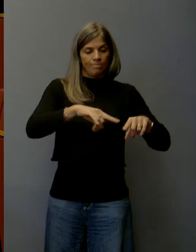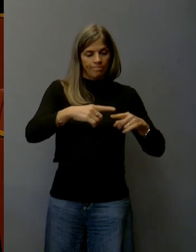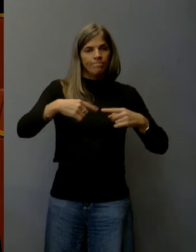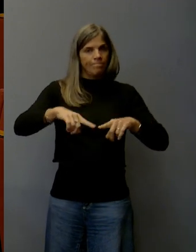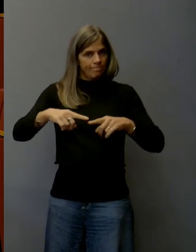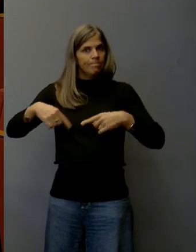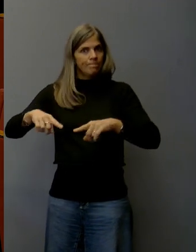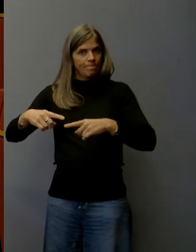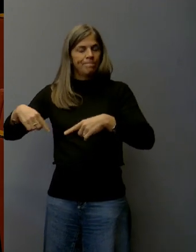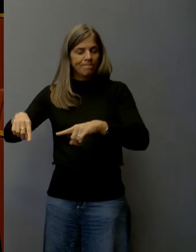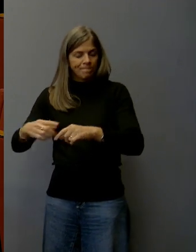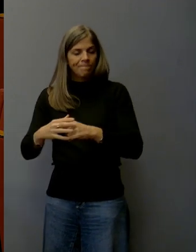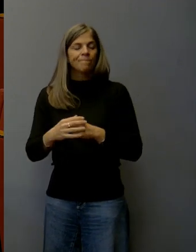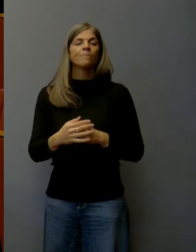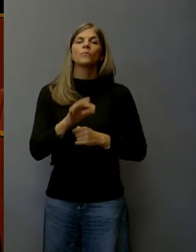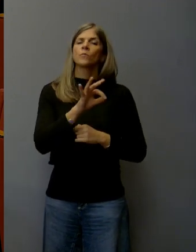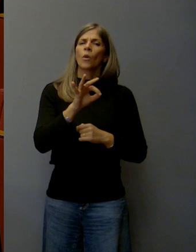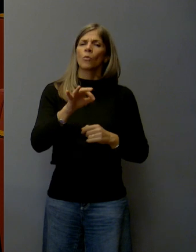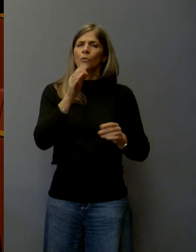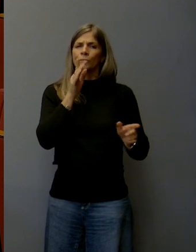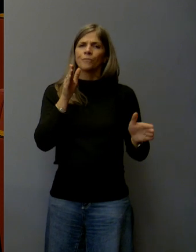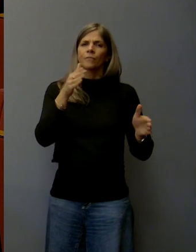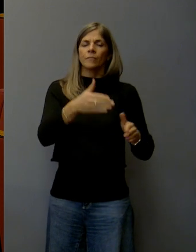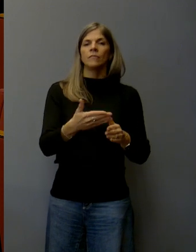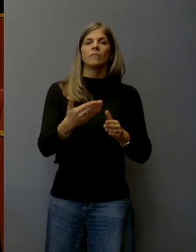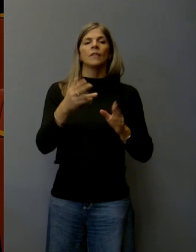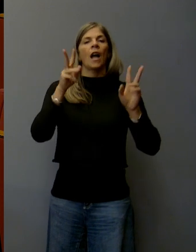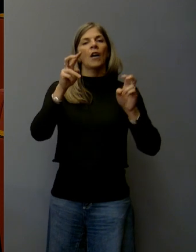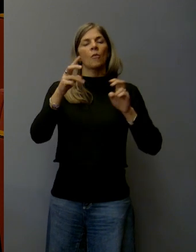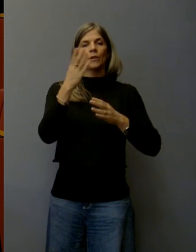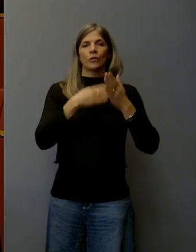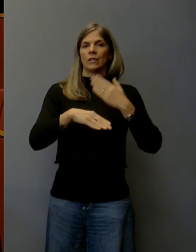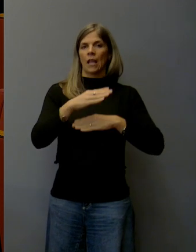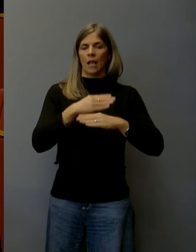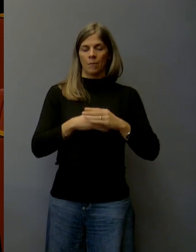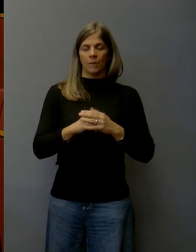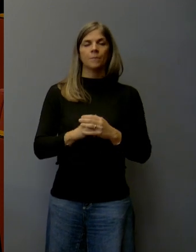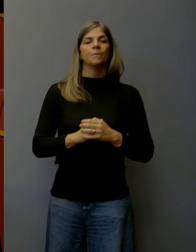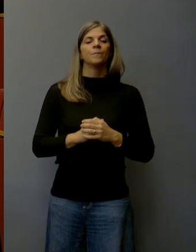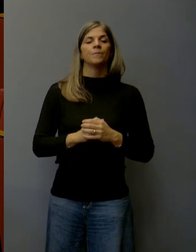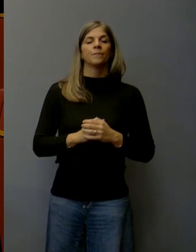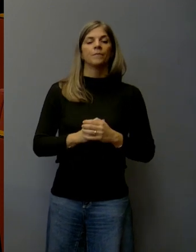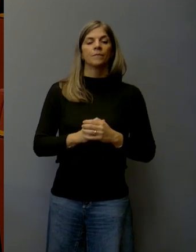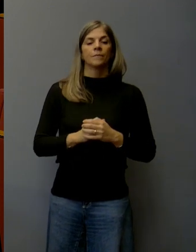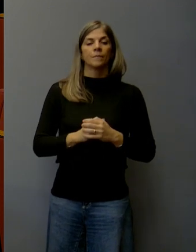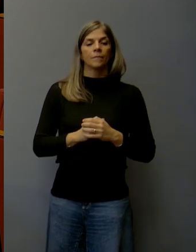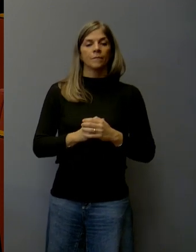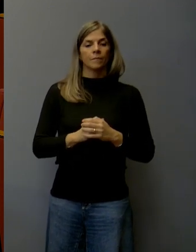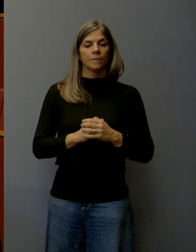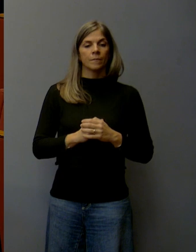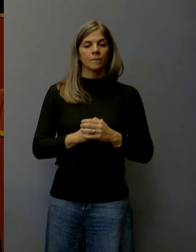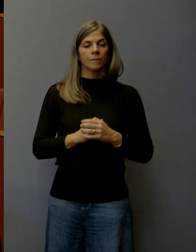alcune sono state dedicate al tema della disabilità e chiaramente ogni volta che si si entra